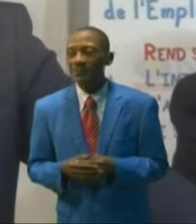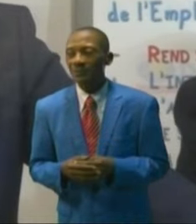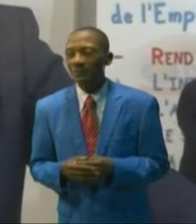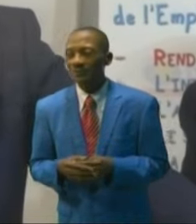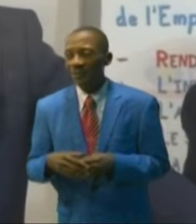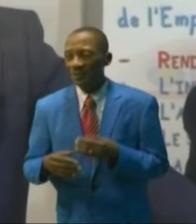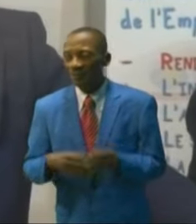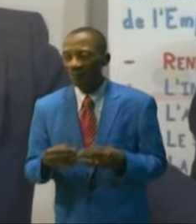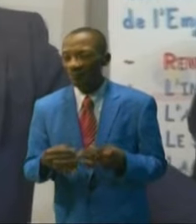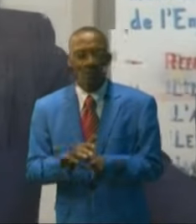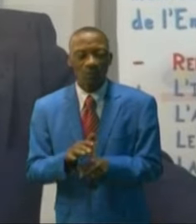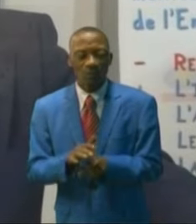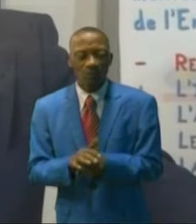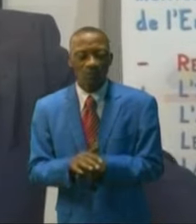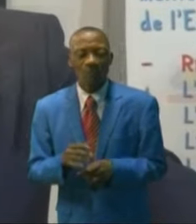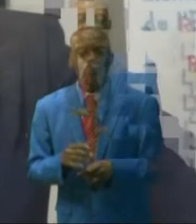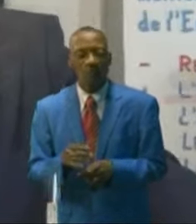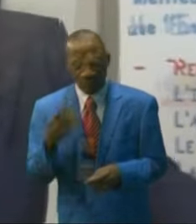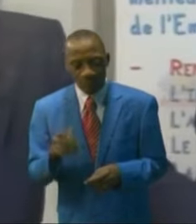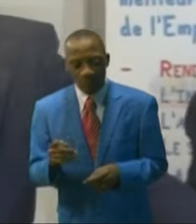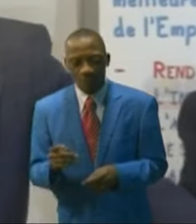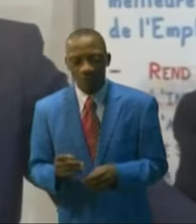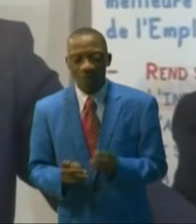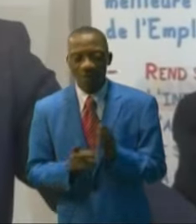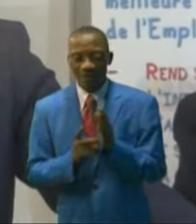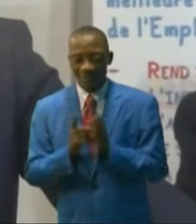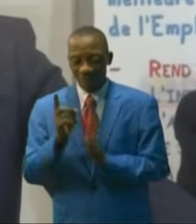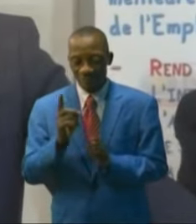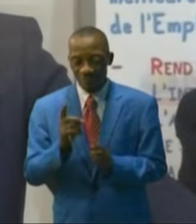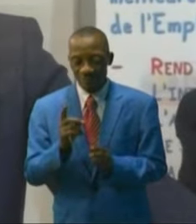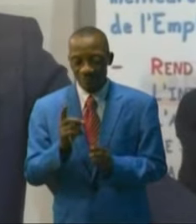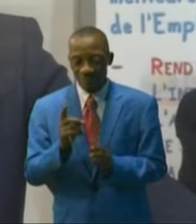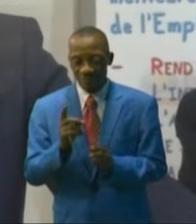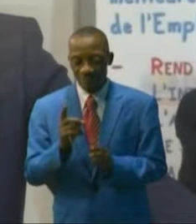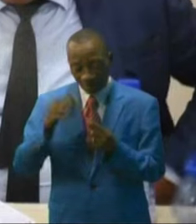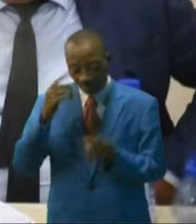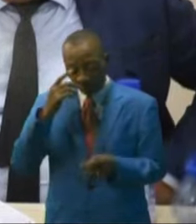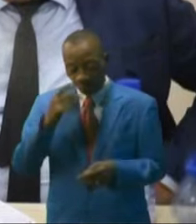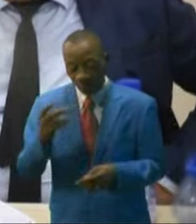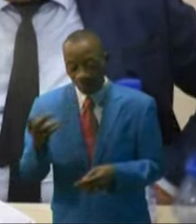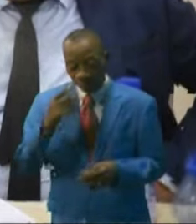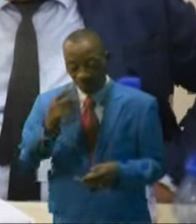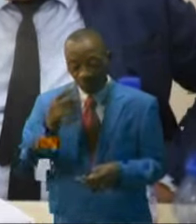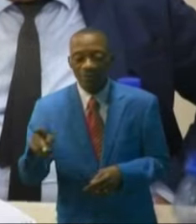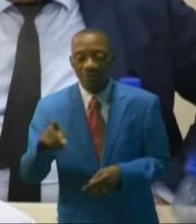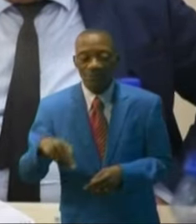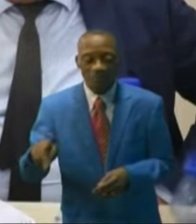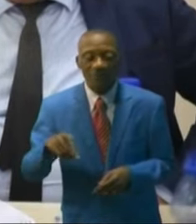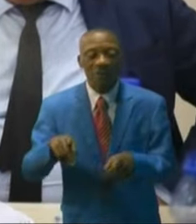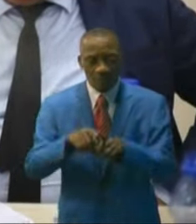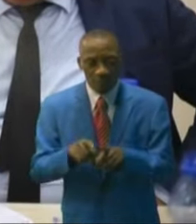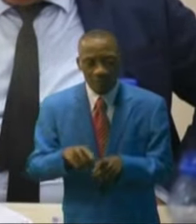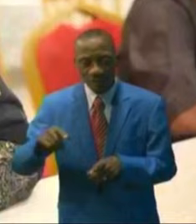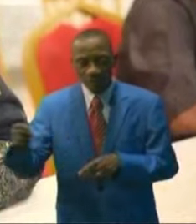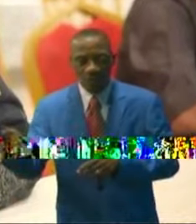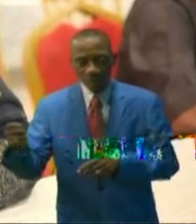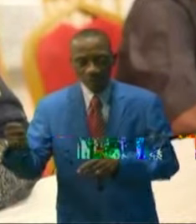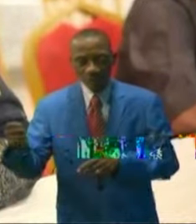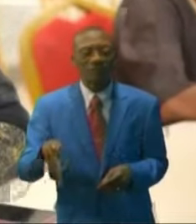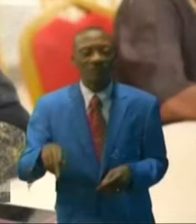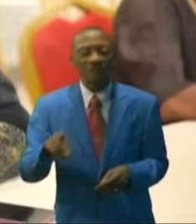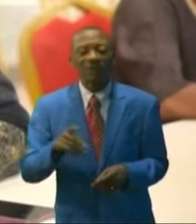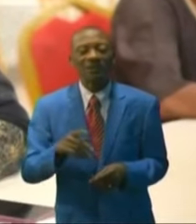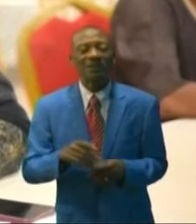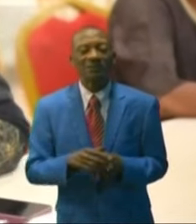le ministre provincial de finances au Katanga, l'ONEM a bénéficié du concours de l'Agence belge de développement ENAB qui